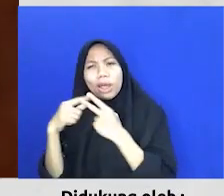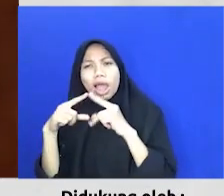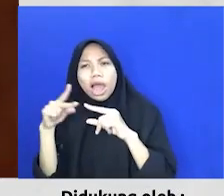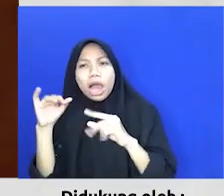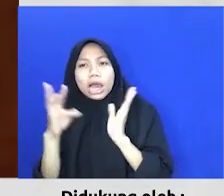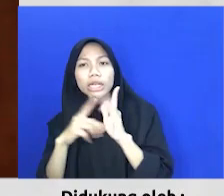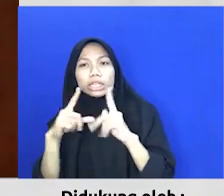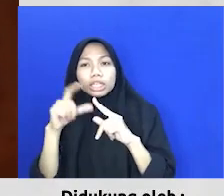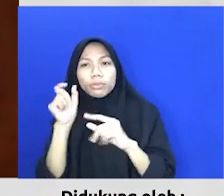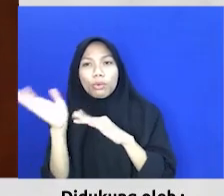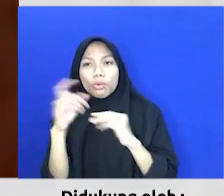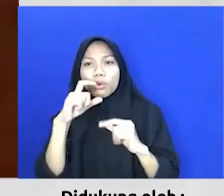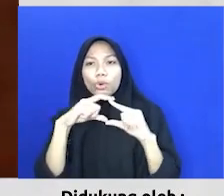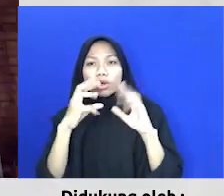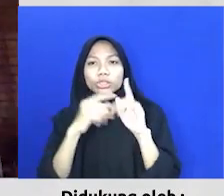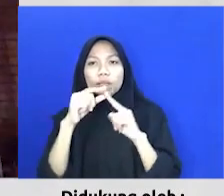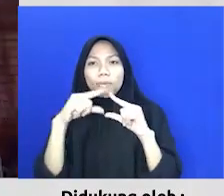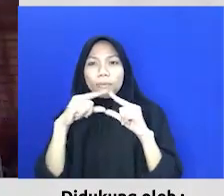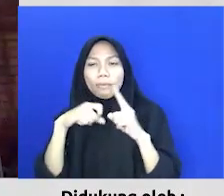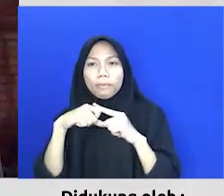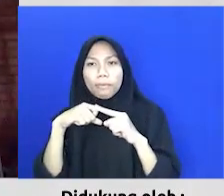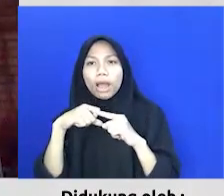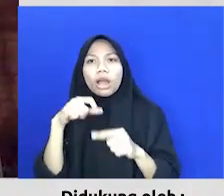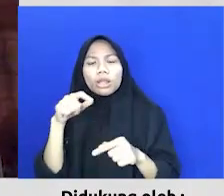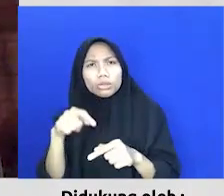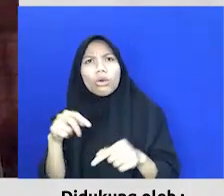ini binatang yang lain kan ya. Dan itu